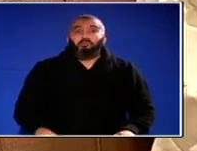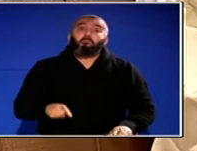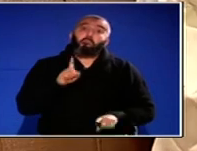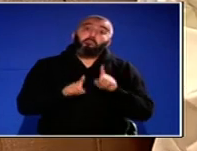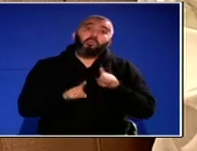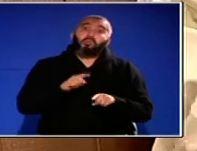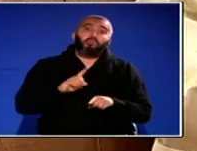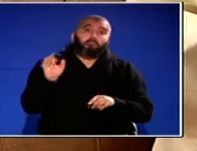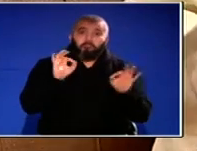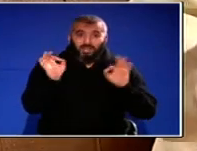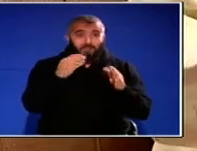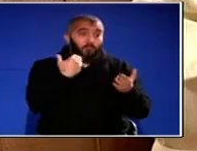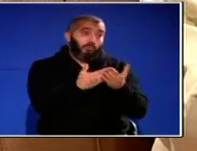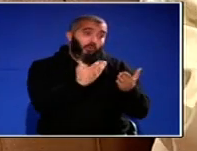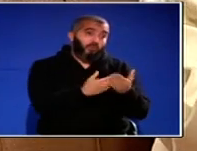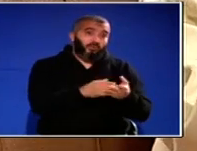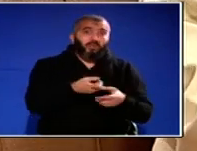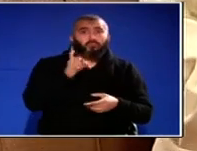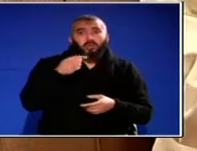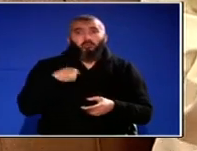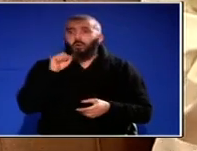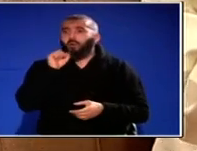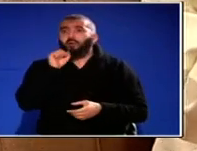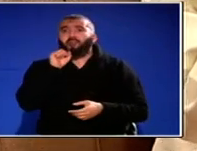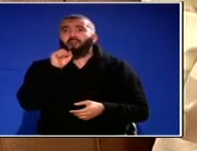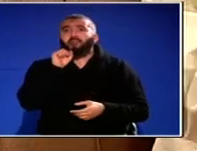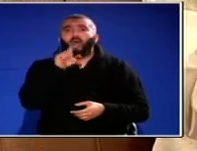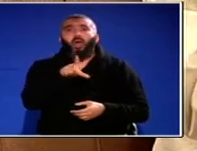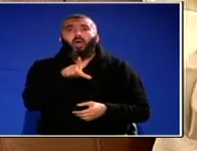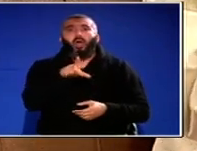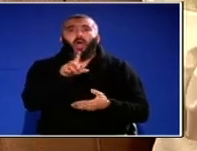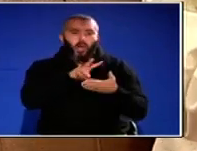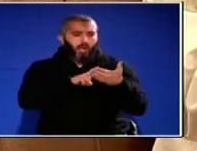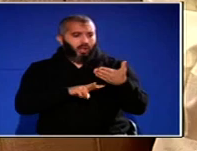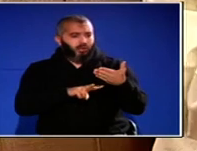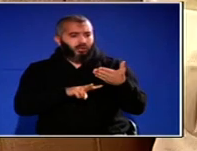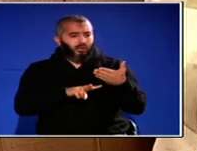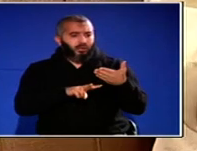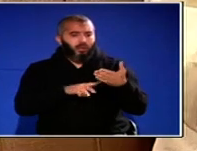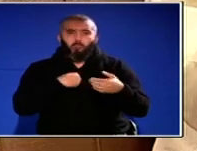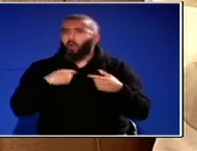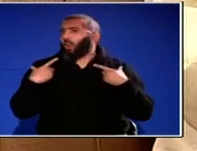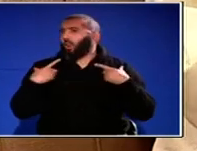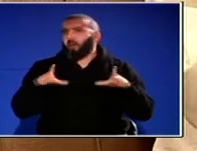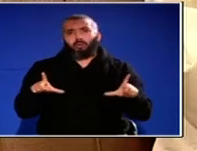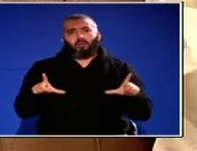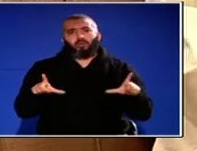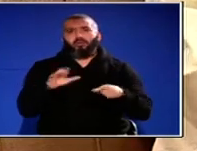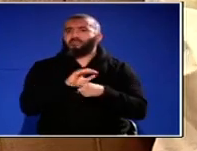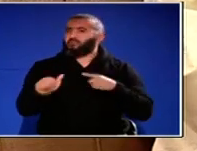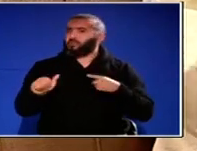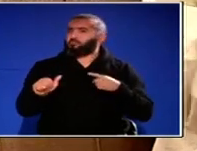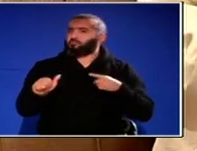يرد، لكني أكملت القراءة، وأنا بعد إتمام القراءة حر في أن أفعل ما